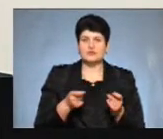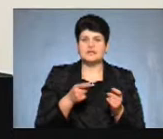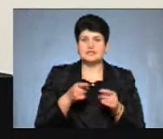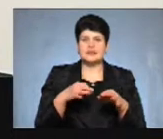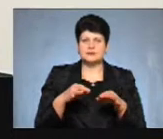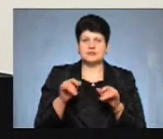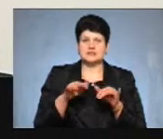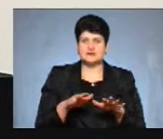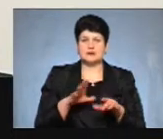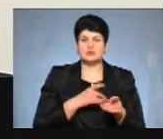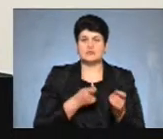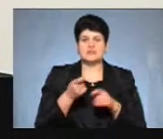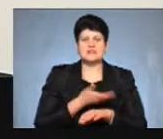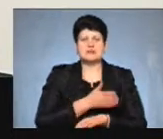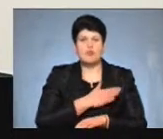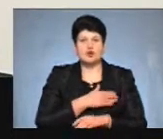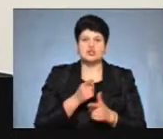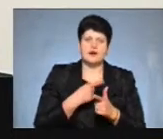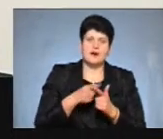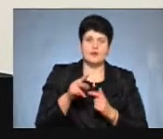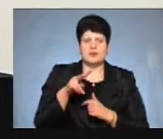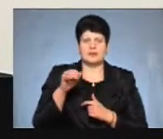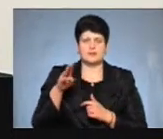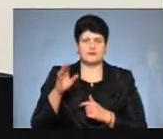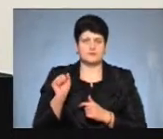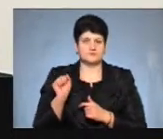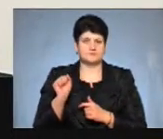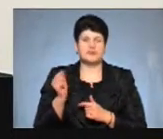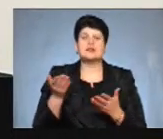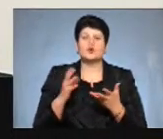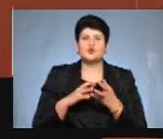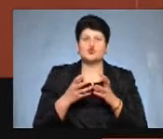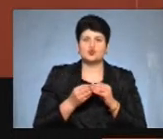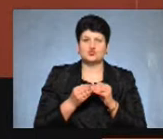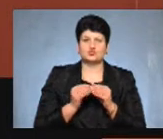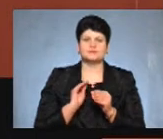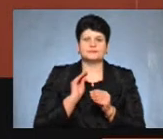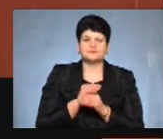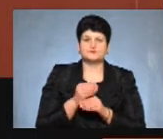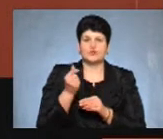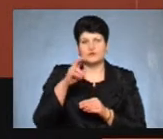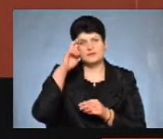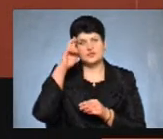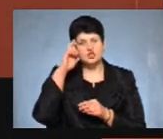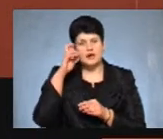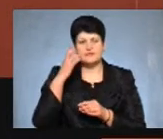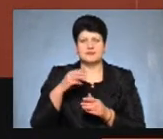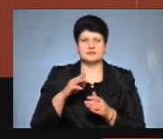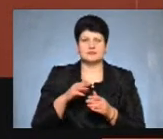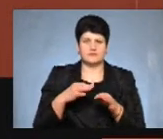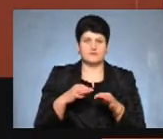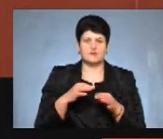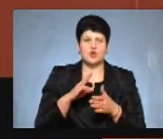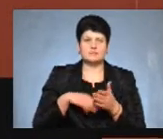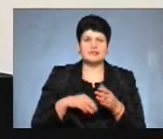з Польщі або з Литви. На яку суму поповнилась державна казна через розмитнення автомобілів саме з